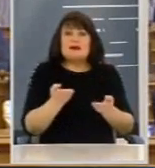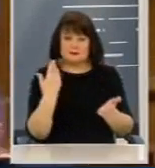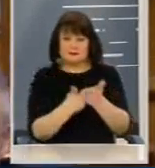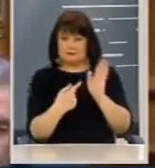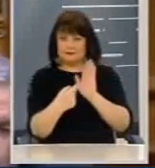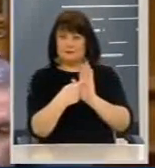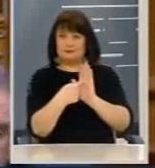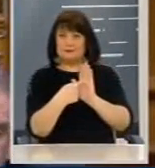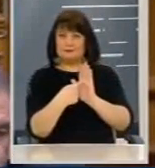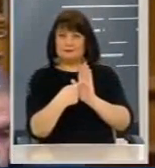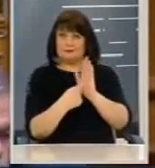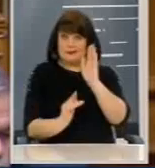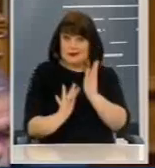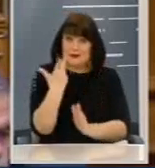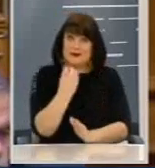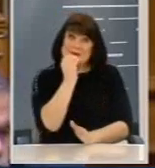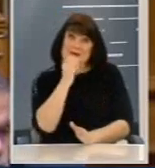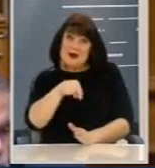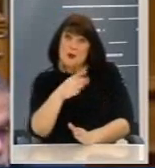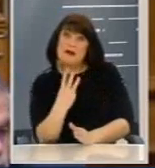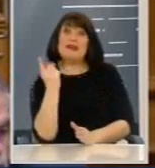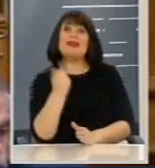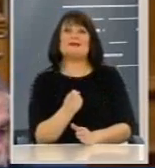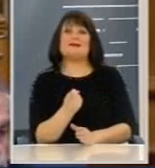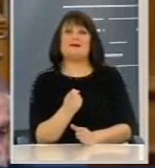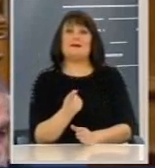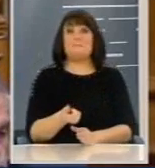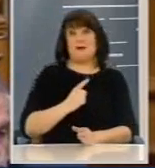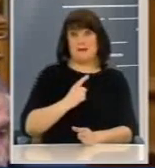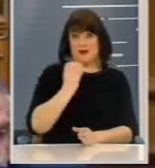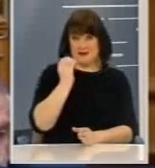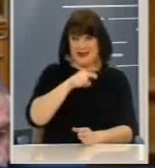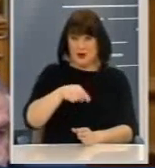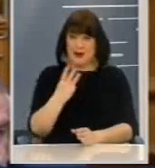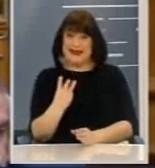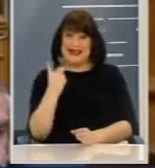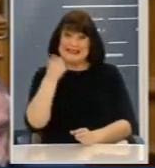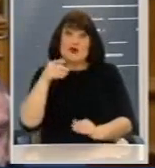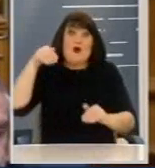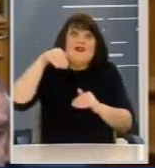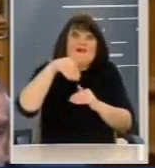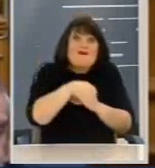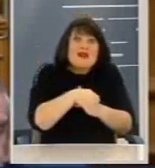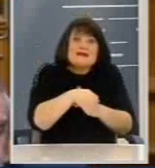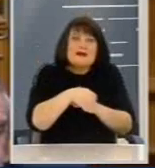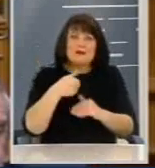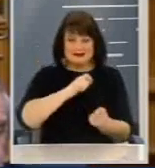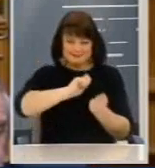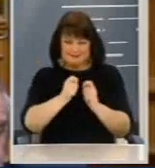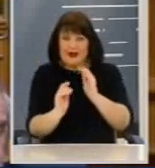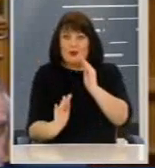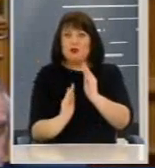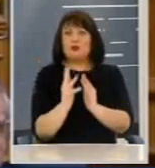ότι είχαμε ανάπτυξη 0,3% ενώ η προβλέψη ήταν 0,3% ύφεση το 2016. Ακόμη και